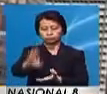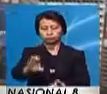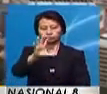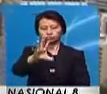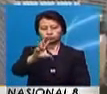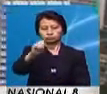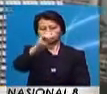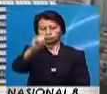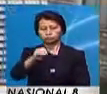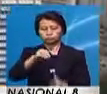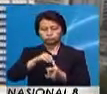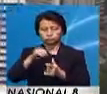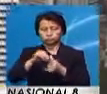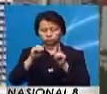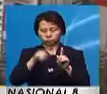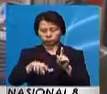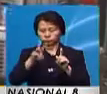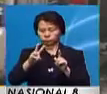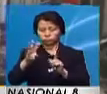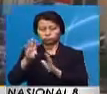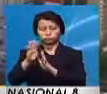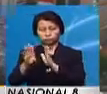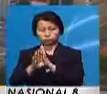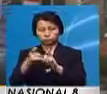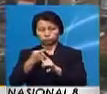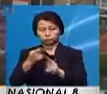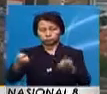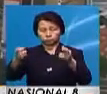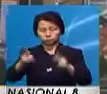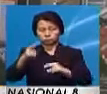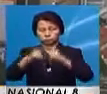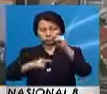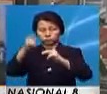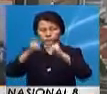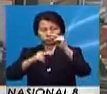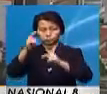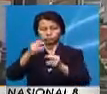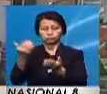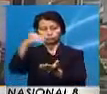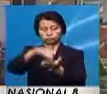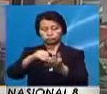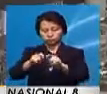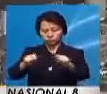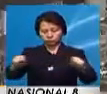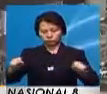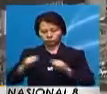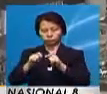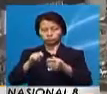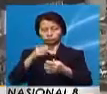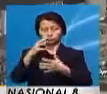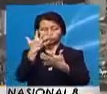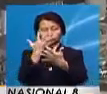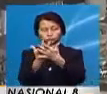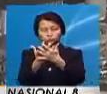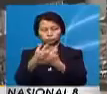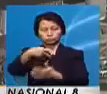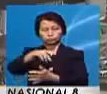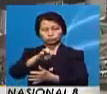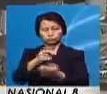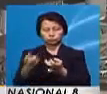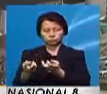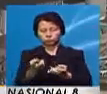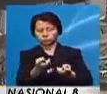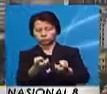50% atau RM1.6 bilion daripada kontrak pemindaan projek pembangunan semula tapak bekas penjara Pudu iaitu Bukit Bintang